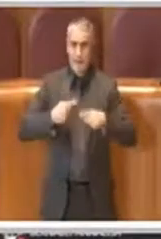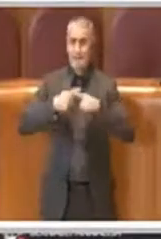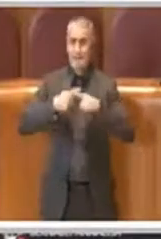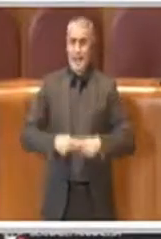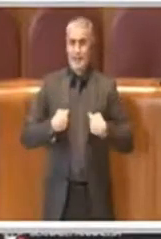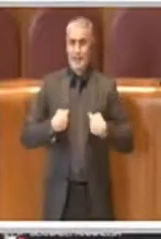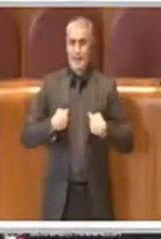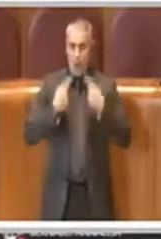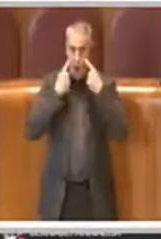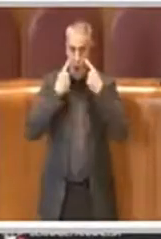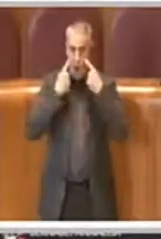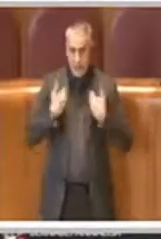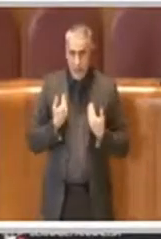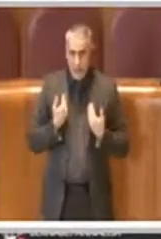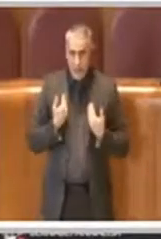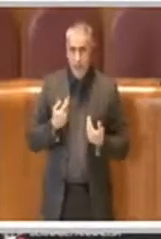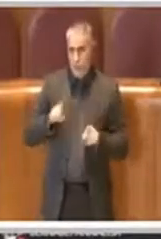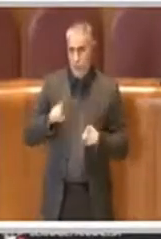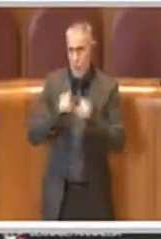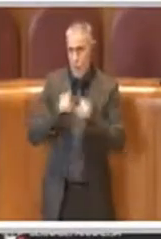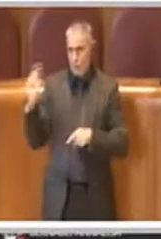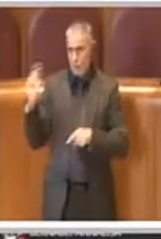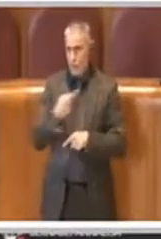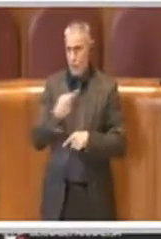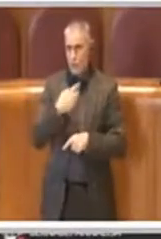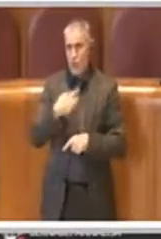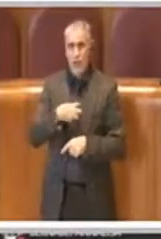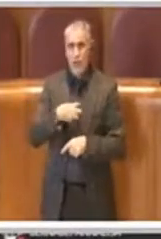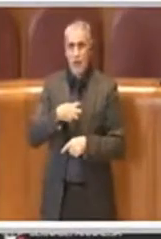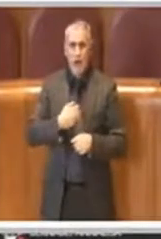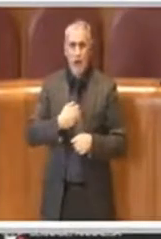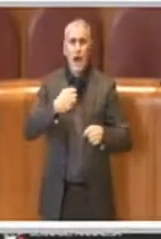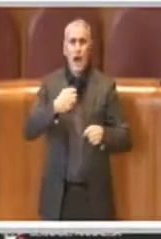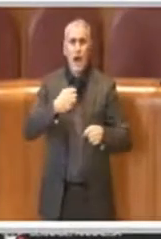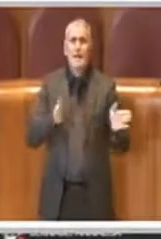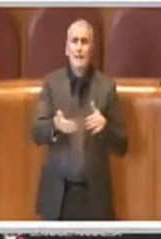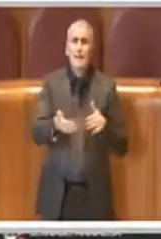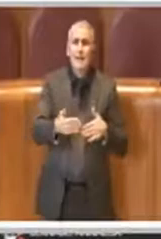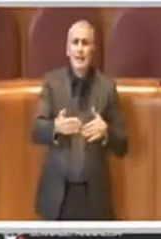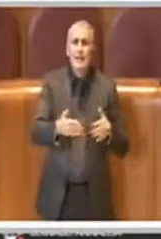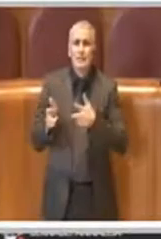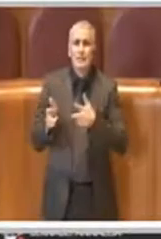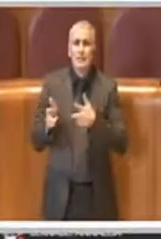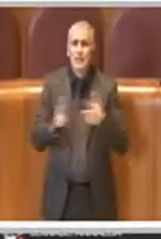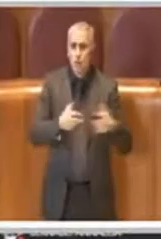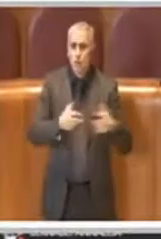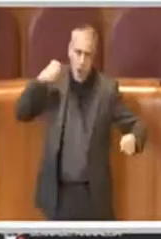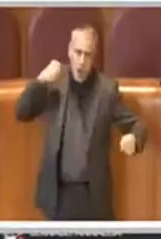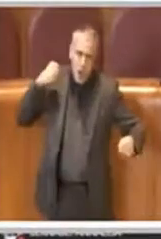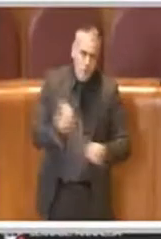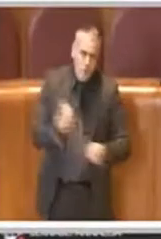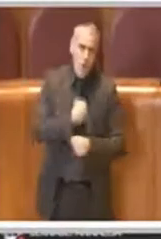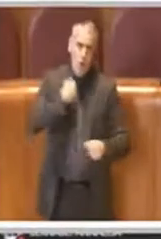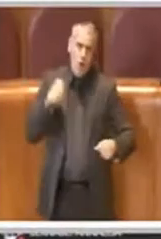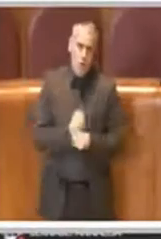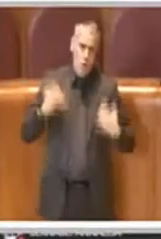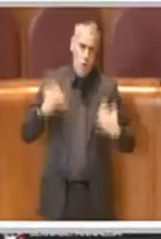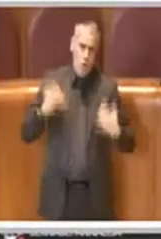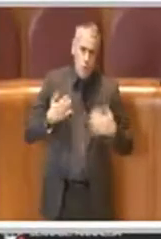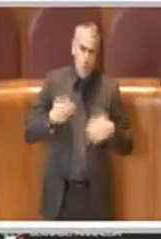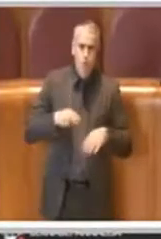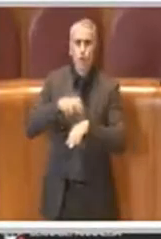commissari, l'intenso lavoro che ha fatto il Dipartimento Mobilità e Trasporti su questi temi, in particolare il dottor